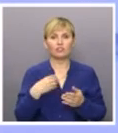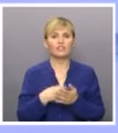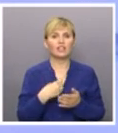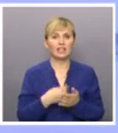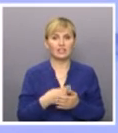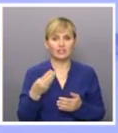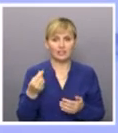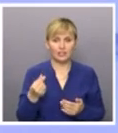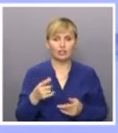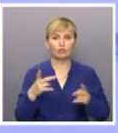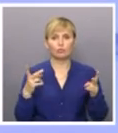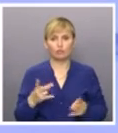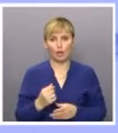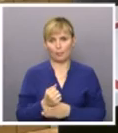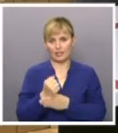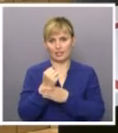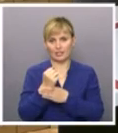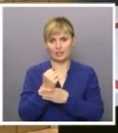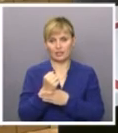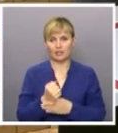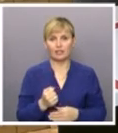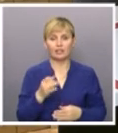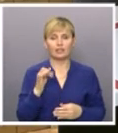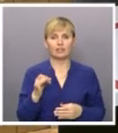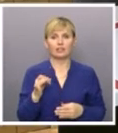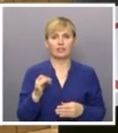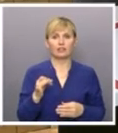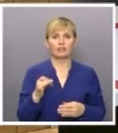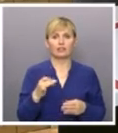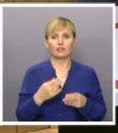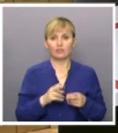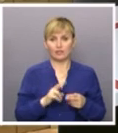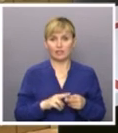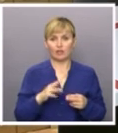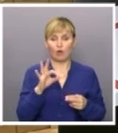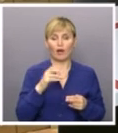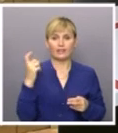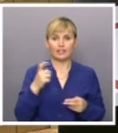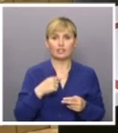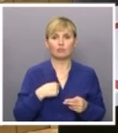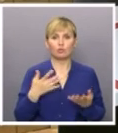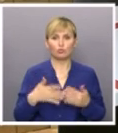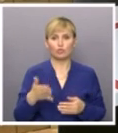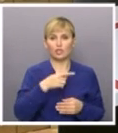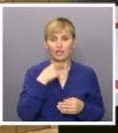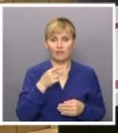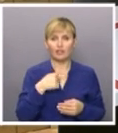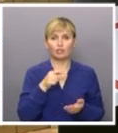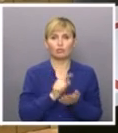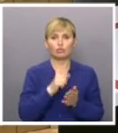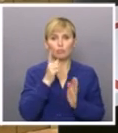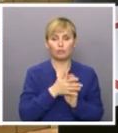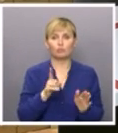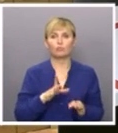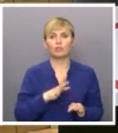ресурсы, нужна поддержка. Вот, кстати, мы про озерное товарно-рыбоводное хозяйство говорили. Я забыл упомянуть, что